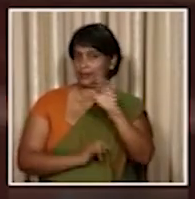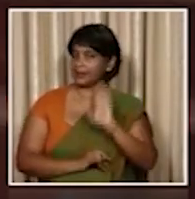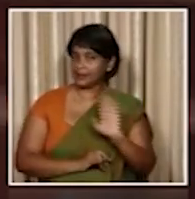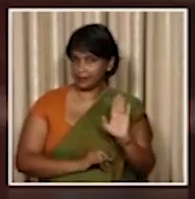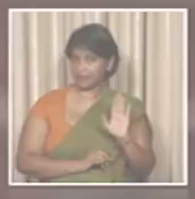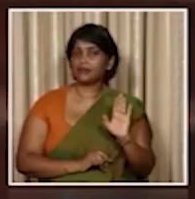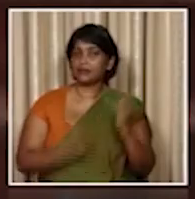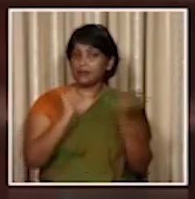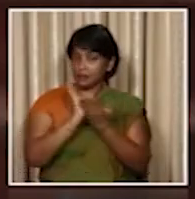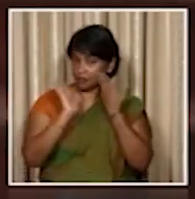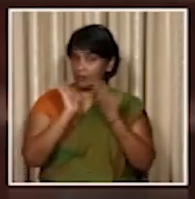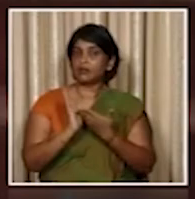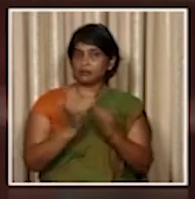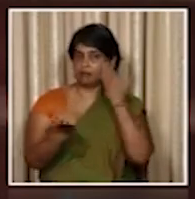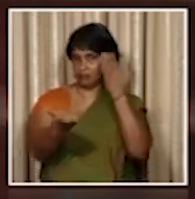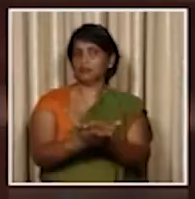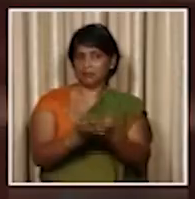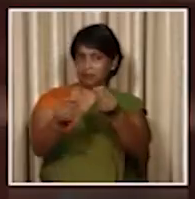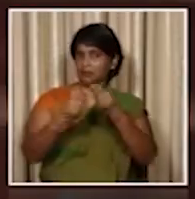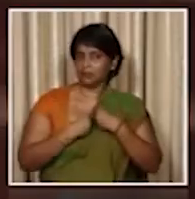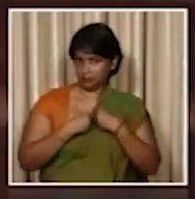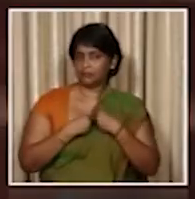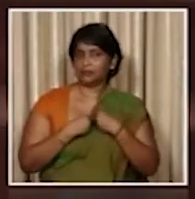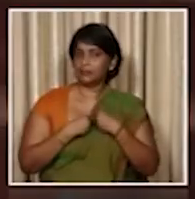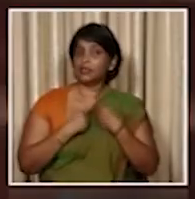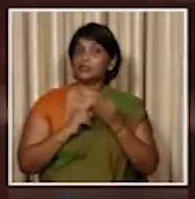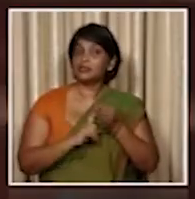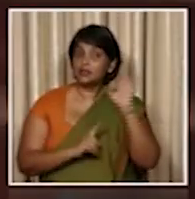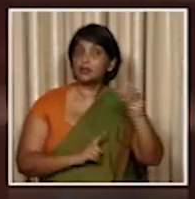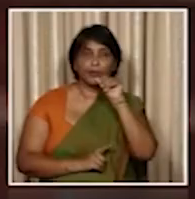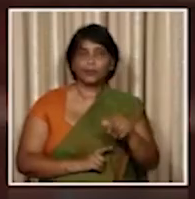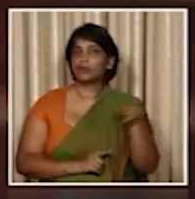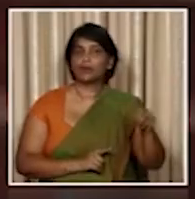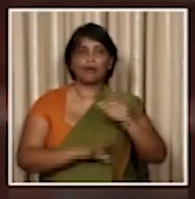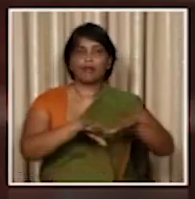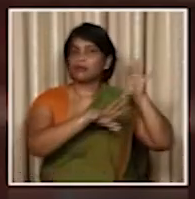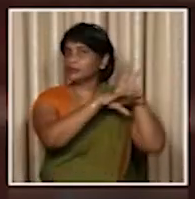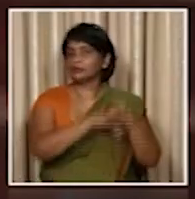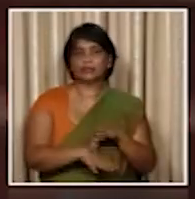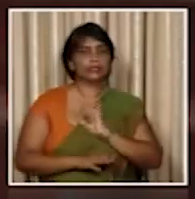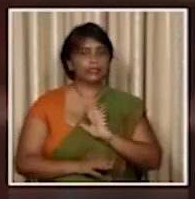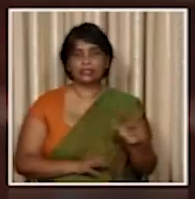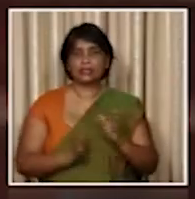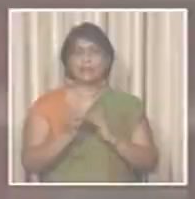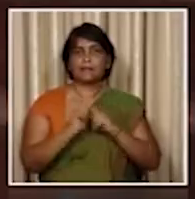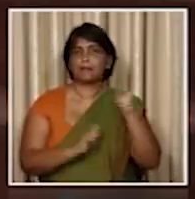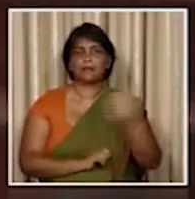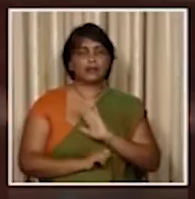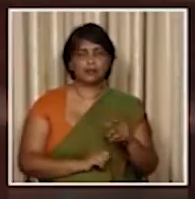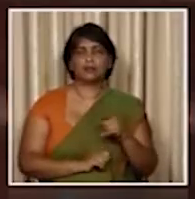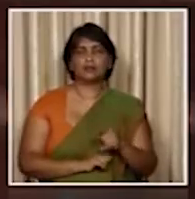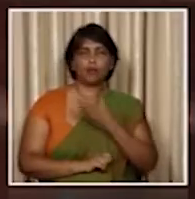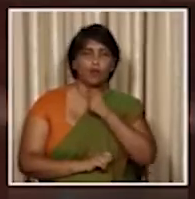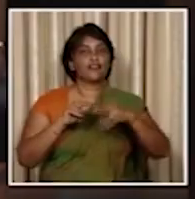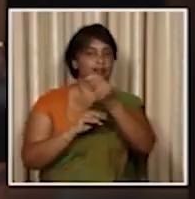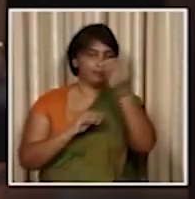තියෙනවා නම් ඩොකියුමන්ට් එක වහම් ඉදිරිපත් කරන එක මට ලබා දෙන්න. හැබැයි සභාපතිවරයා කියනවා පැහැදිලිව කිසිම දරුවෙක් මැයි දිනේට සහභාගී කරන්න සල්ලි දීලා නැහැ කියලා. ඉතින් පුස් කතා